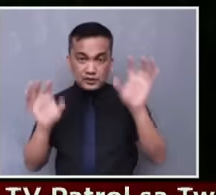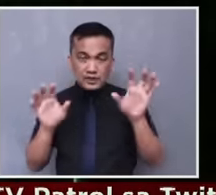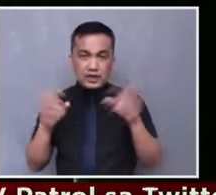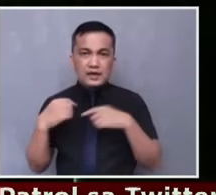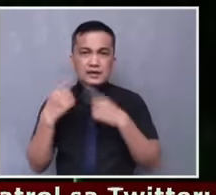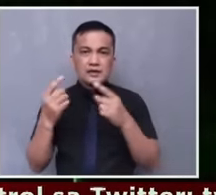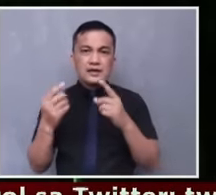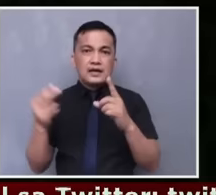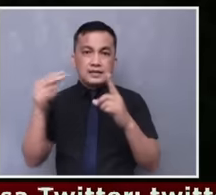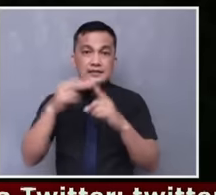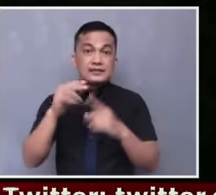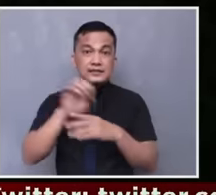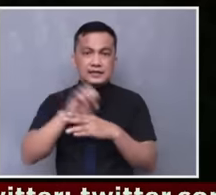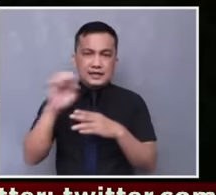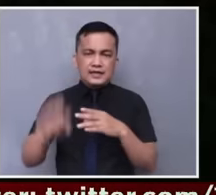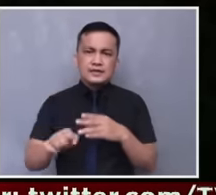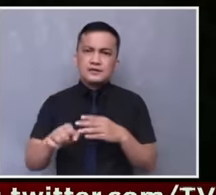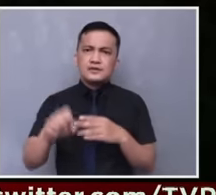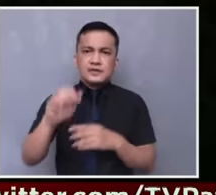katapusan ng January